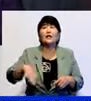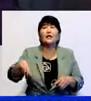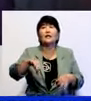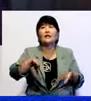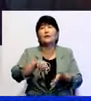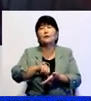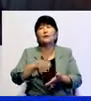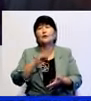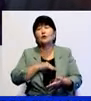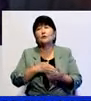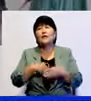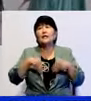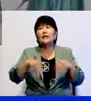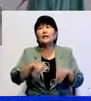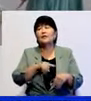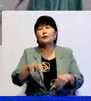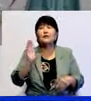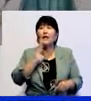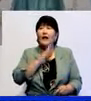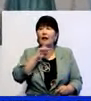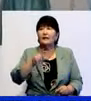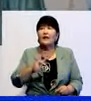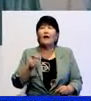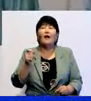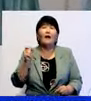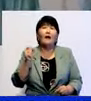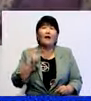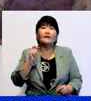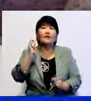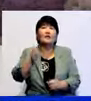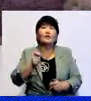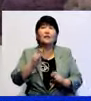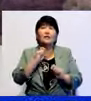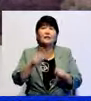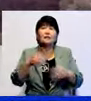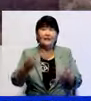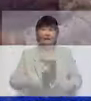ерлермен иық тіресе жұмыс істеп, егіс барысында жүрген аналарға алтын кетпен табысталды.